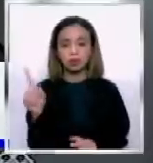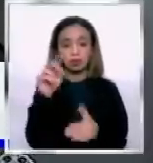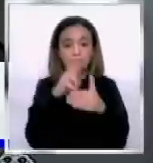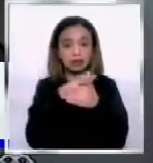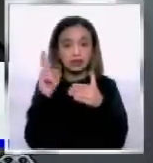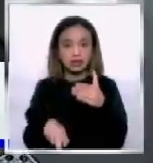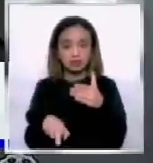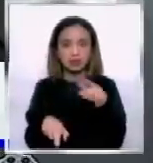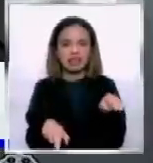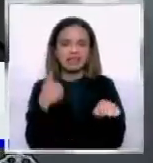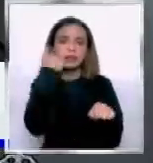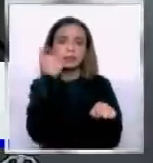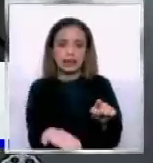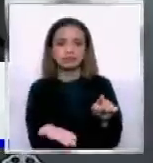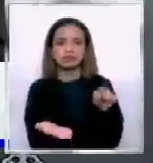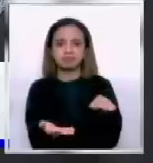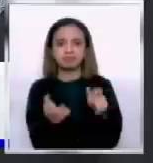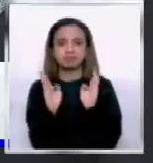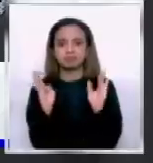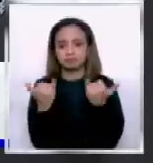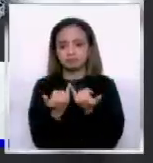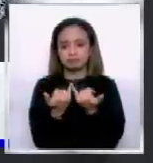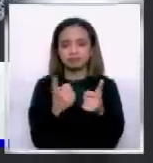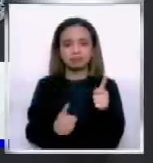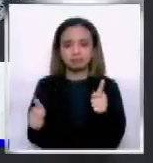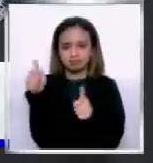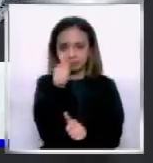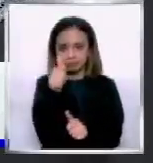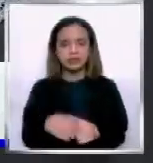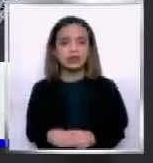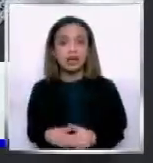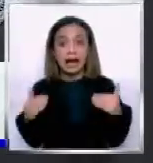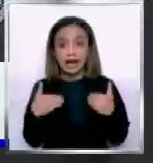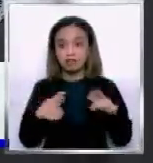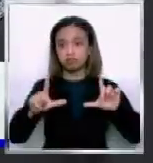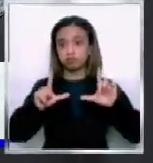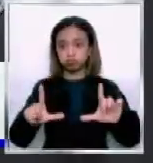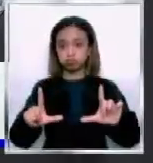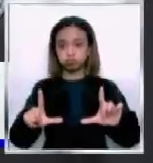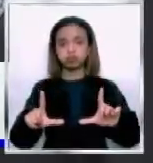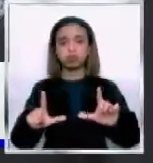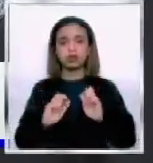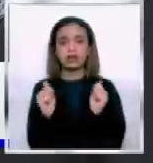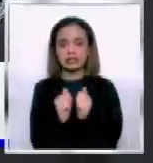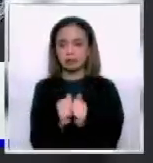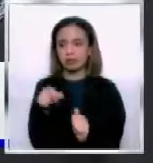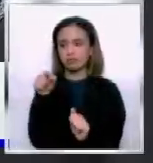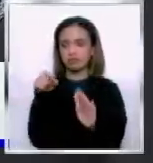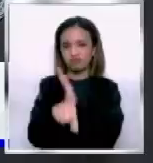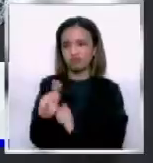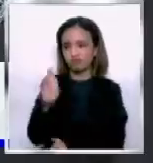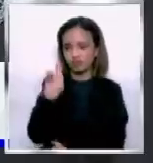si Kapitan, si William. May mga wanted pa dyan, may kasama nito sa pag-ambush. Hindi tayo titigil